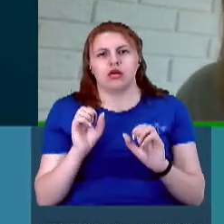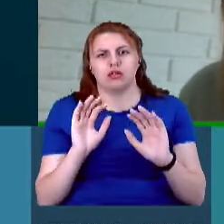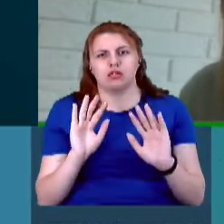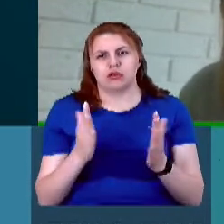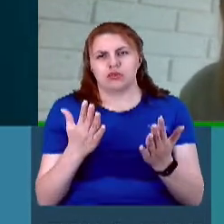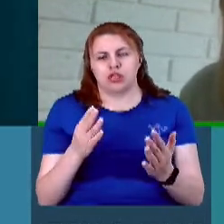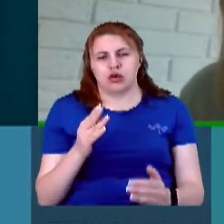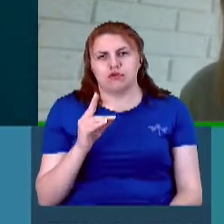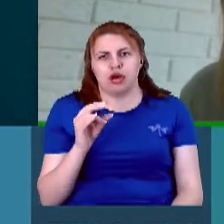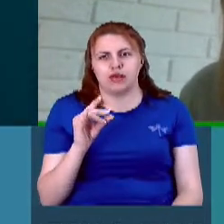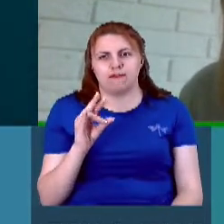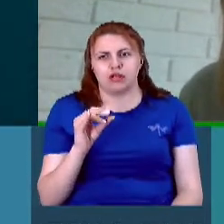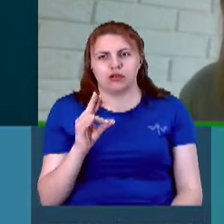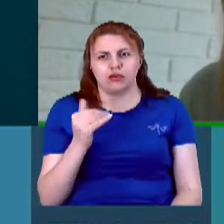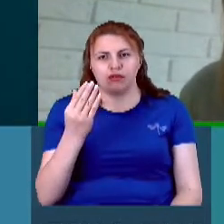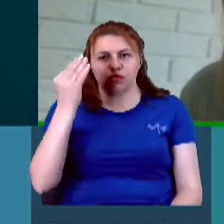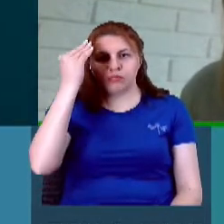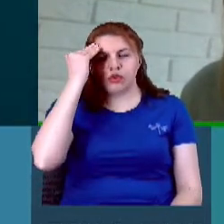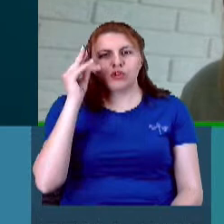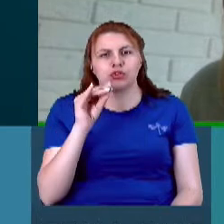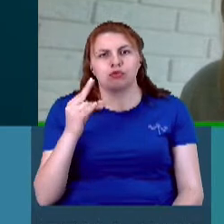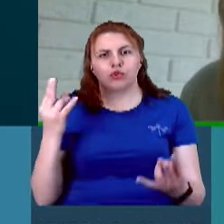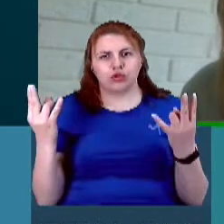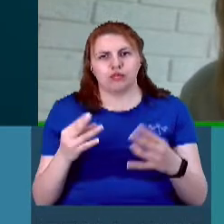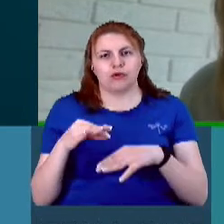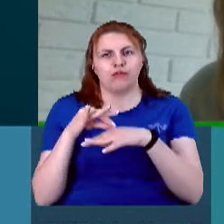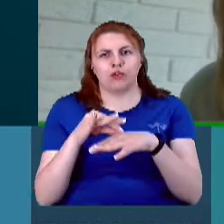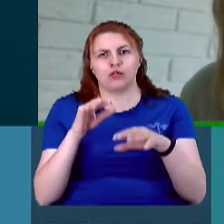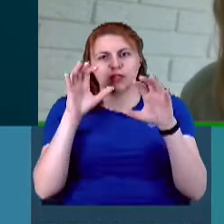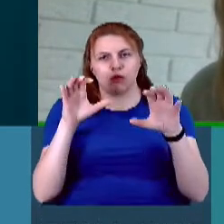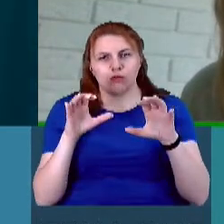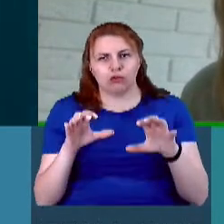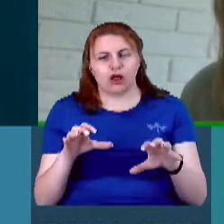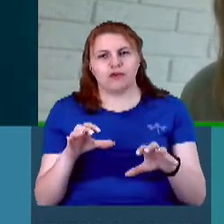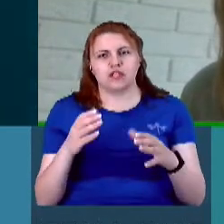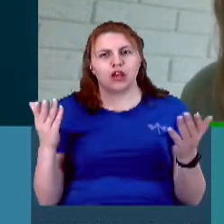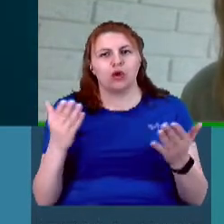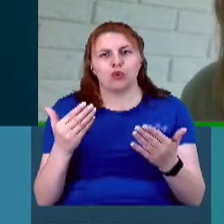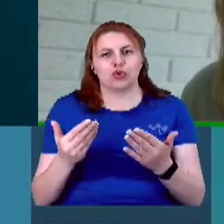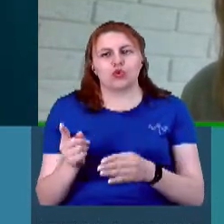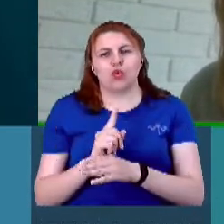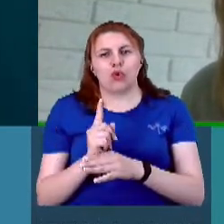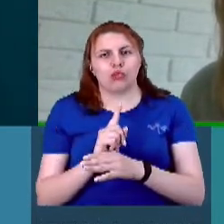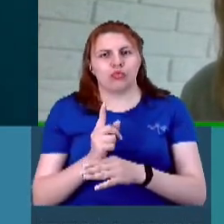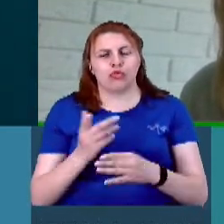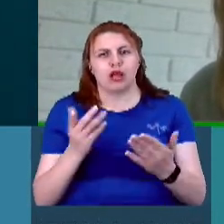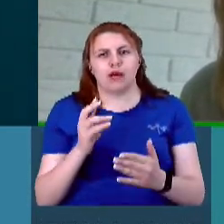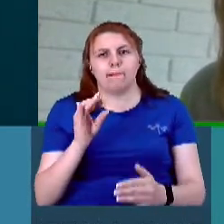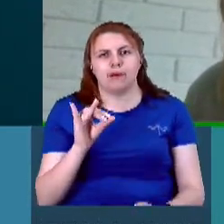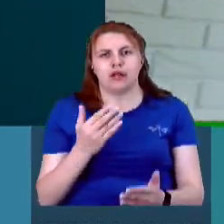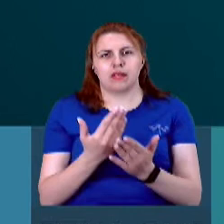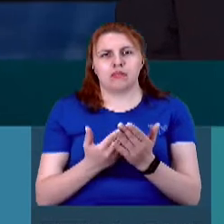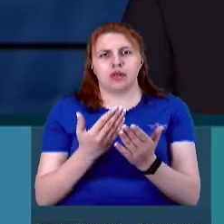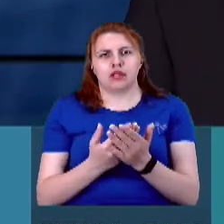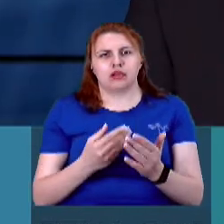Валентиною. На ваш погляд, чи потрібно вводити у законодавство якусь норму, яка би,